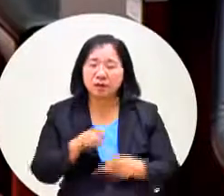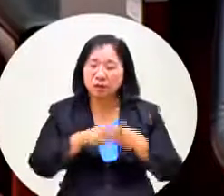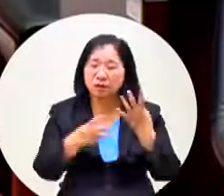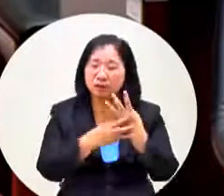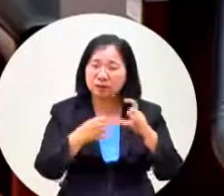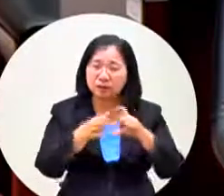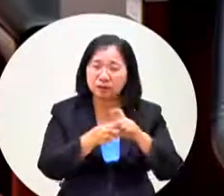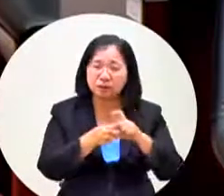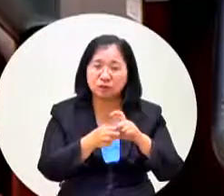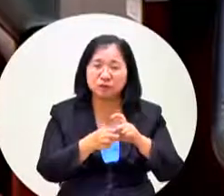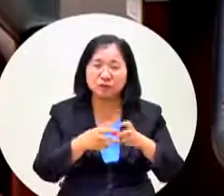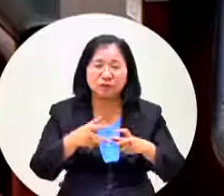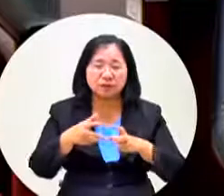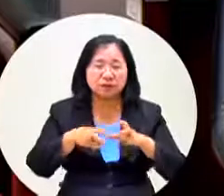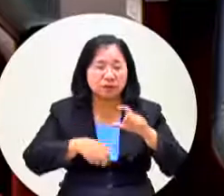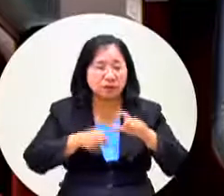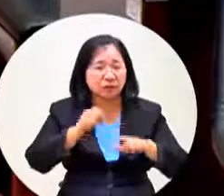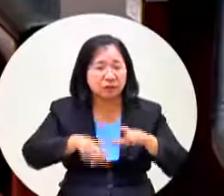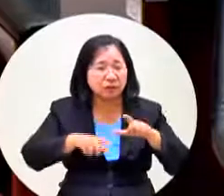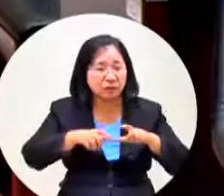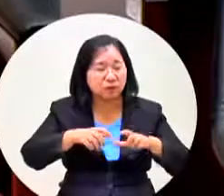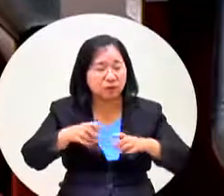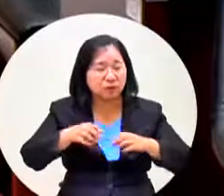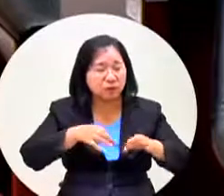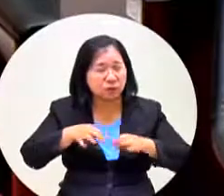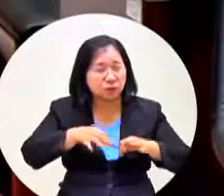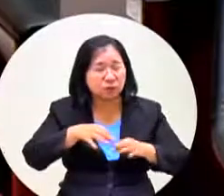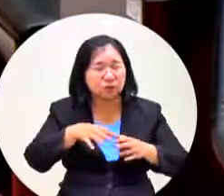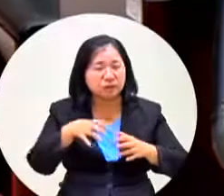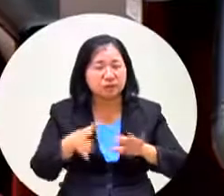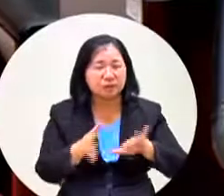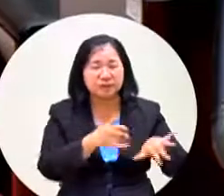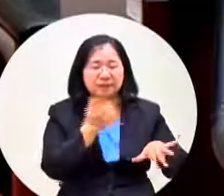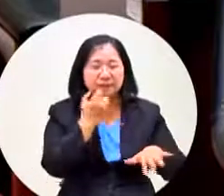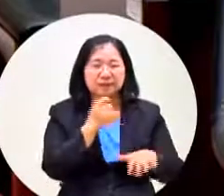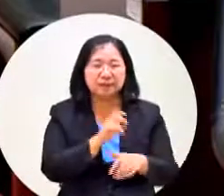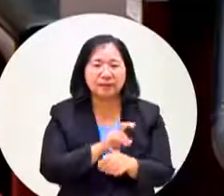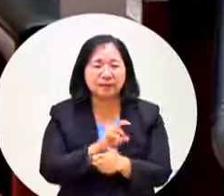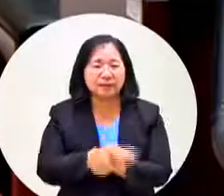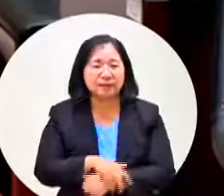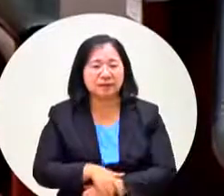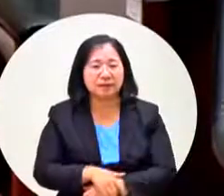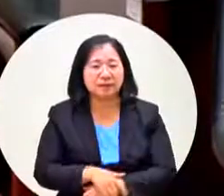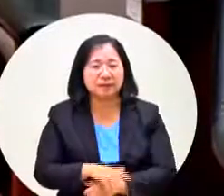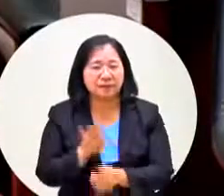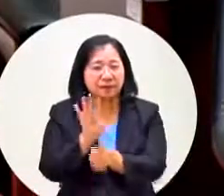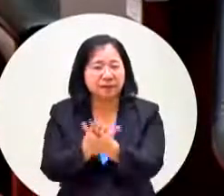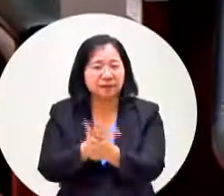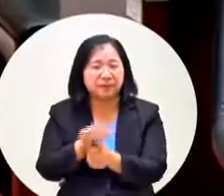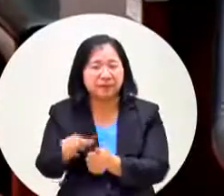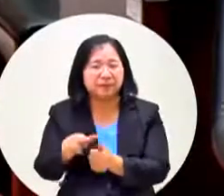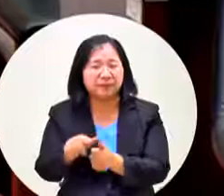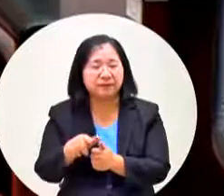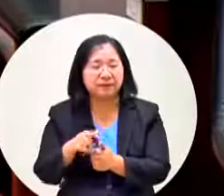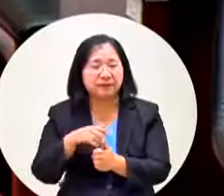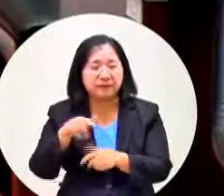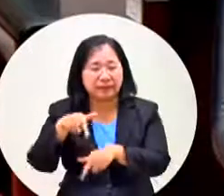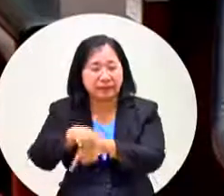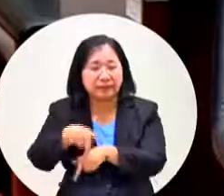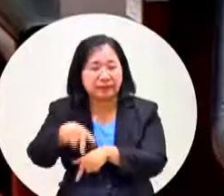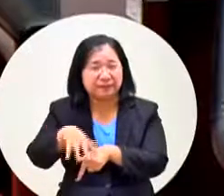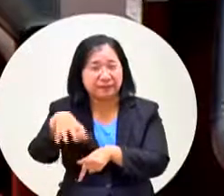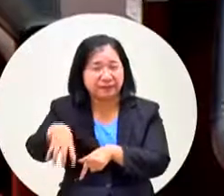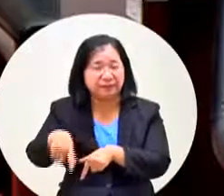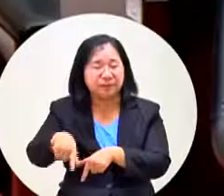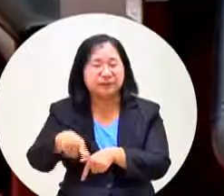这个大寮分队是伫中，啊，这个区块吼，拄好伫较南边，啊，所以不